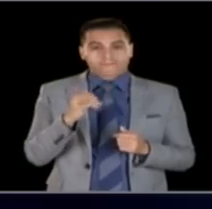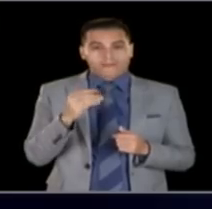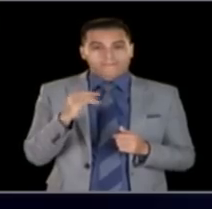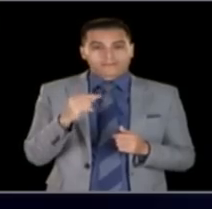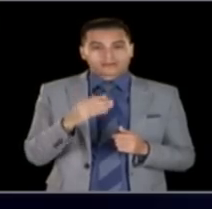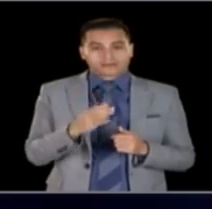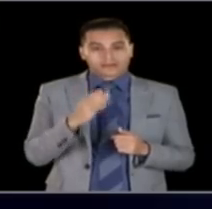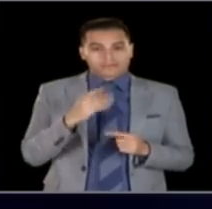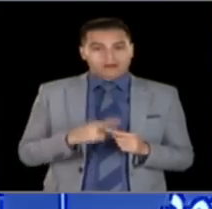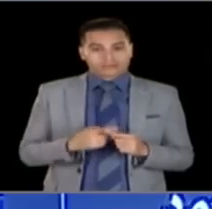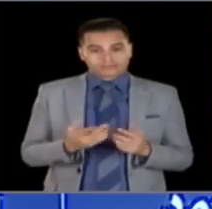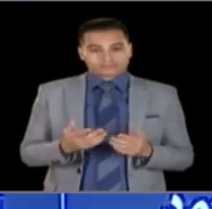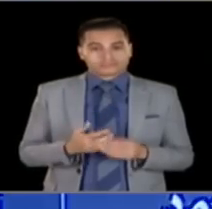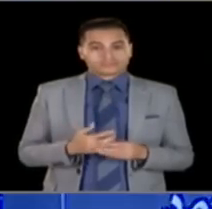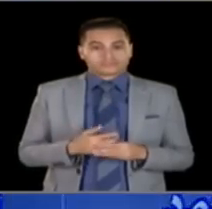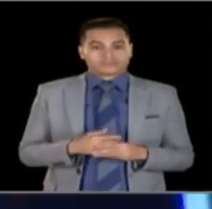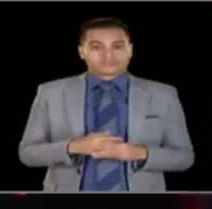حسام. إجابة